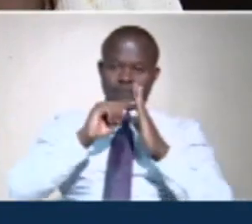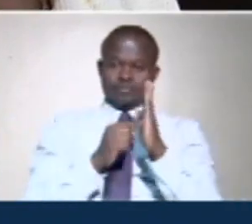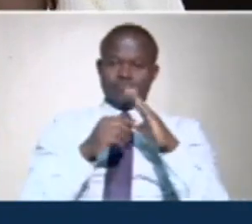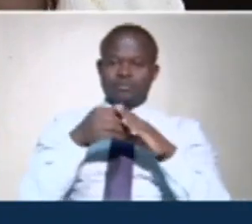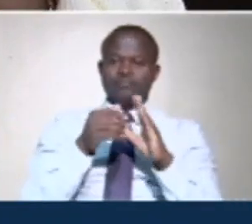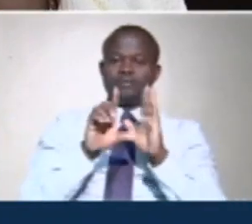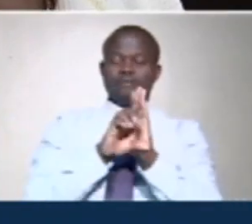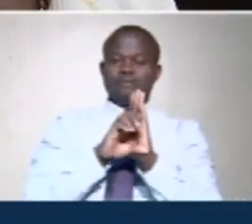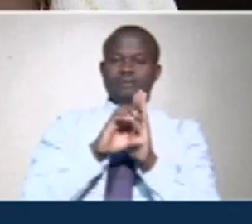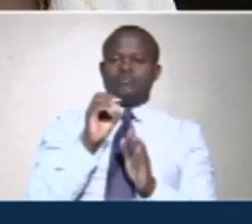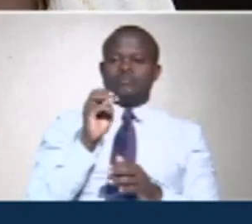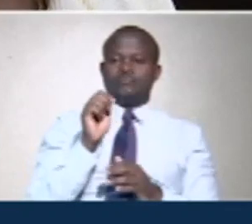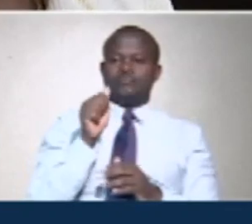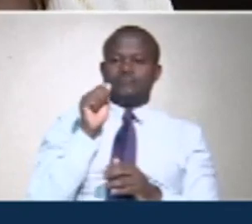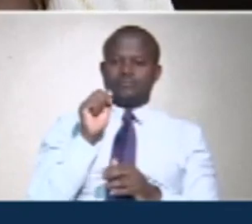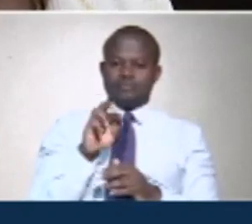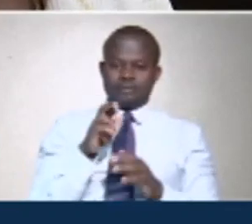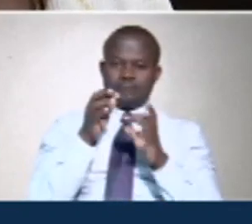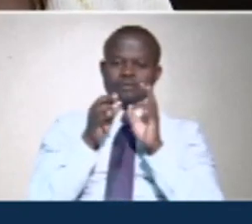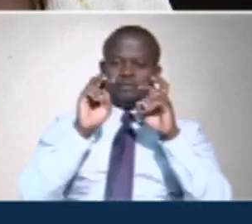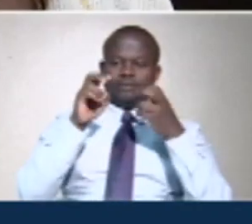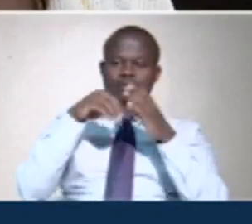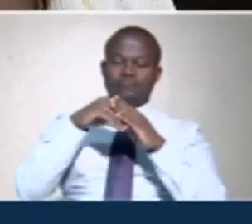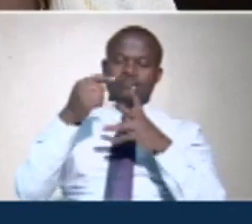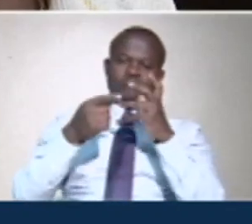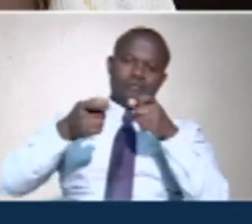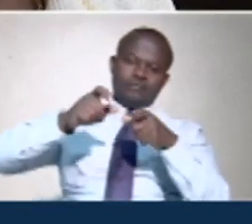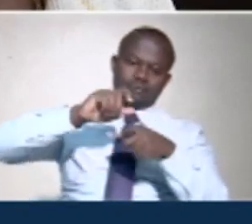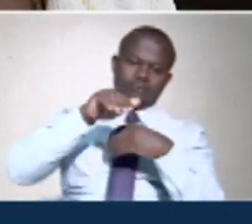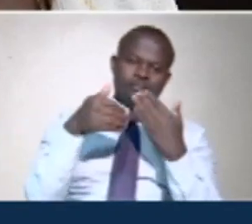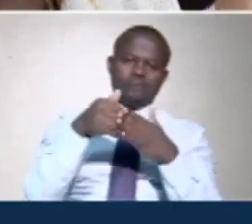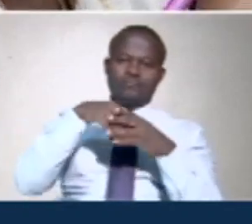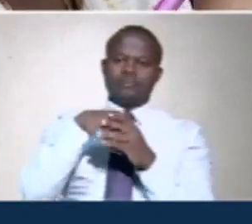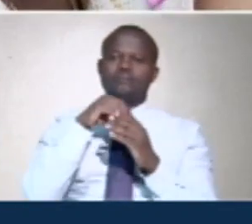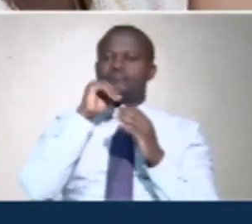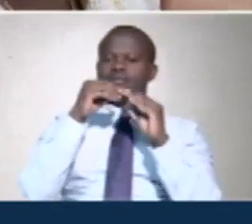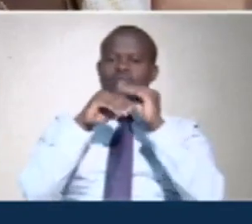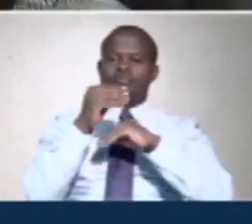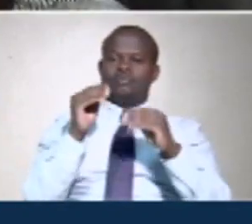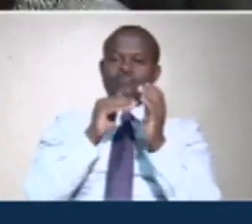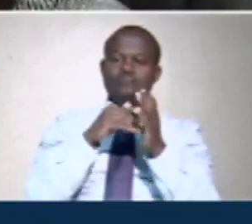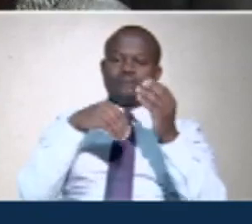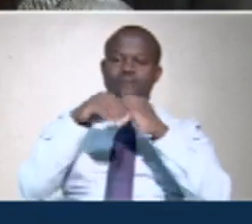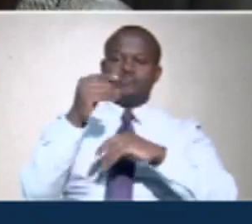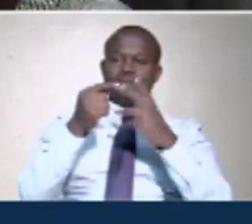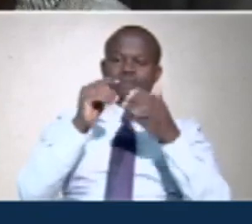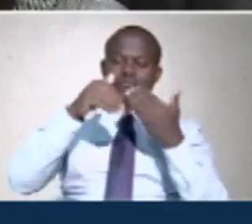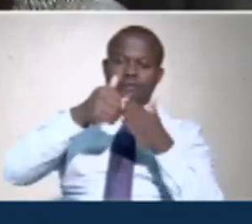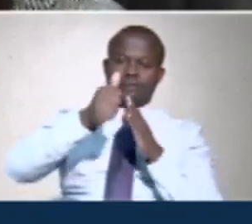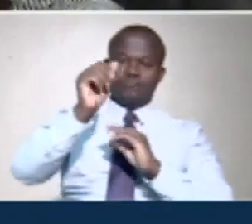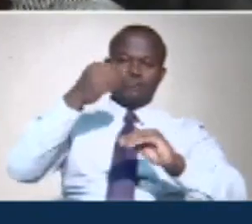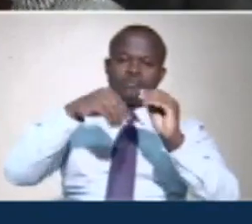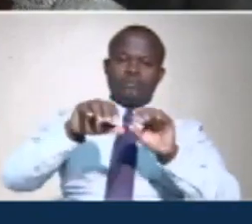tegeko Profesa Omar Munyaneza asobanura ko mu byongerewemo muri iri tegeko harimo nuko nta mucuruzi uzongera gutezwa cyamunara ku